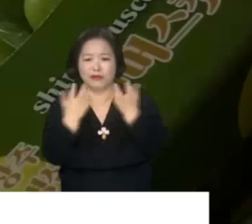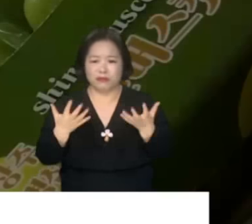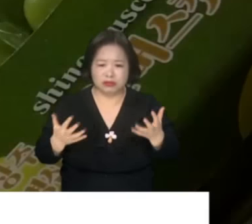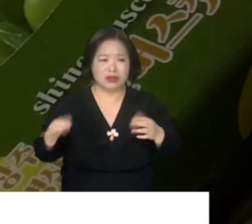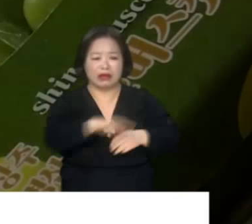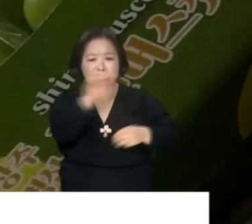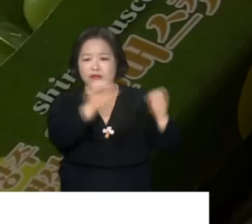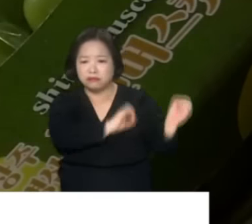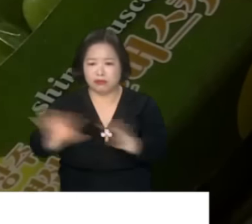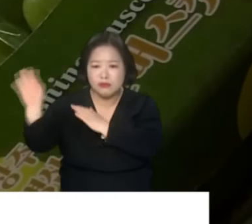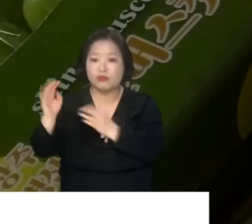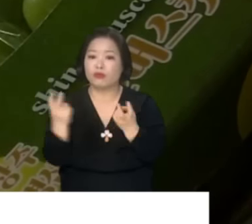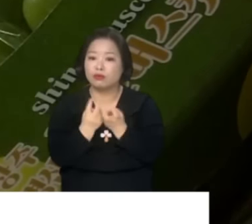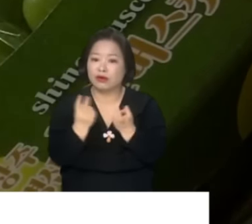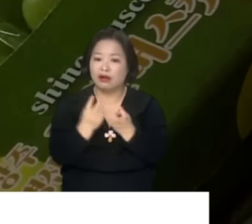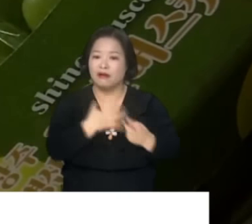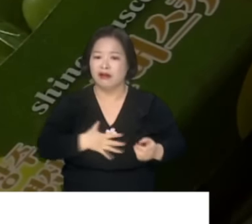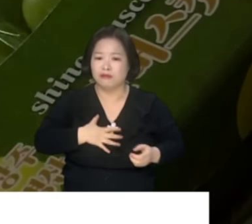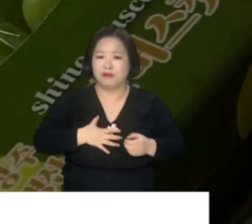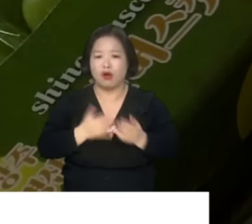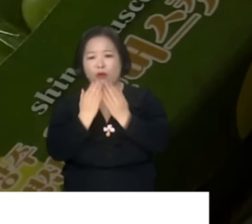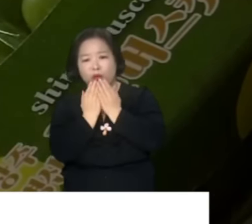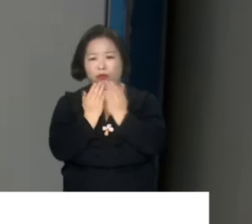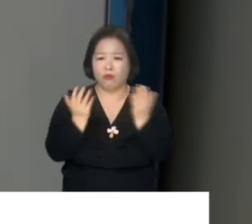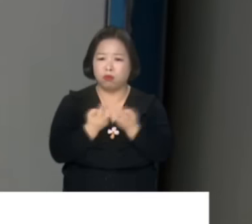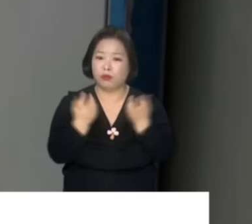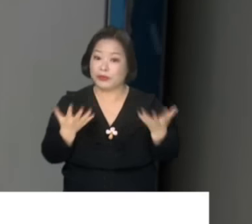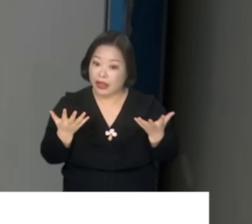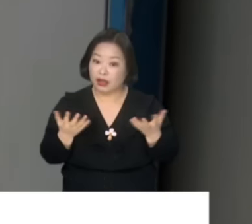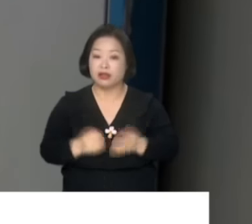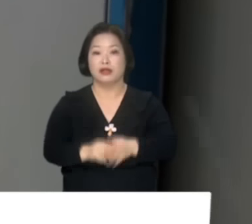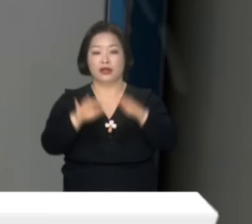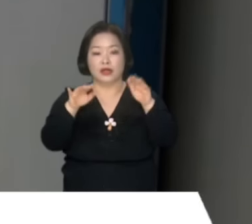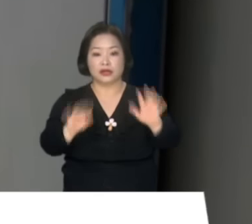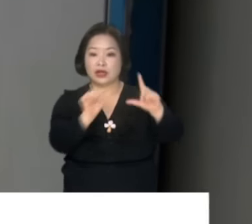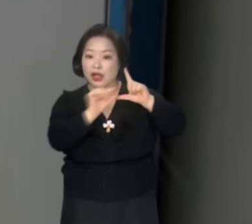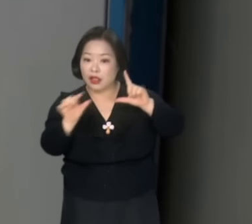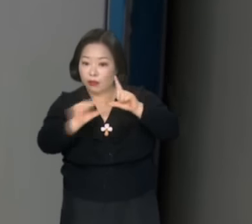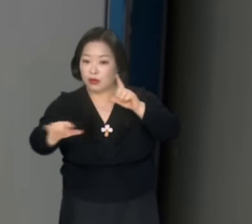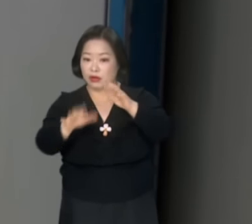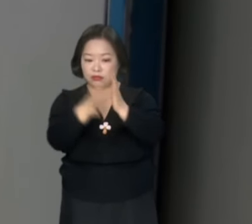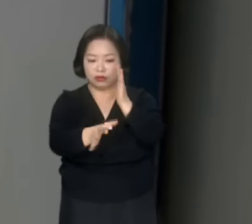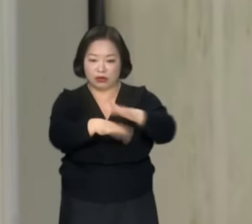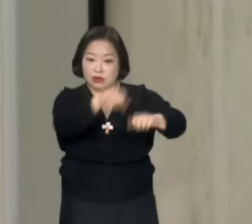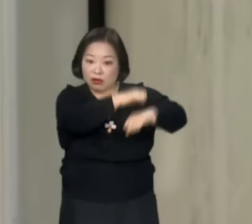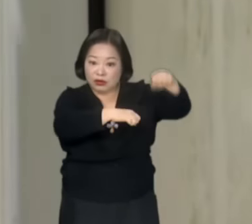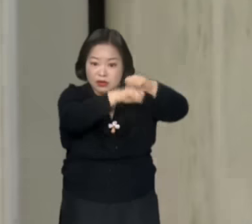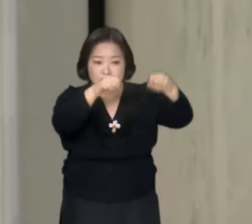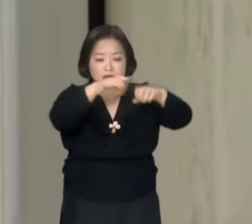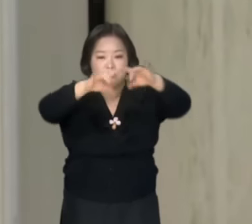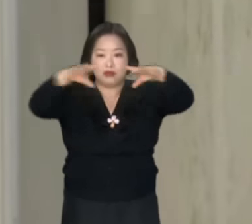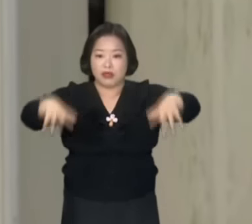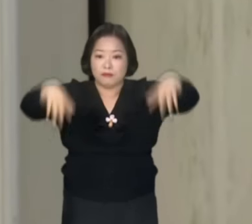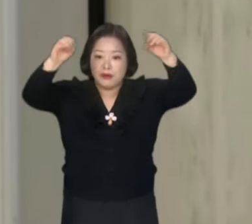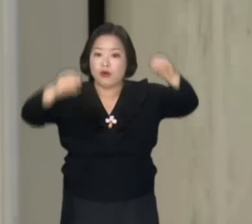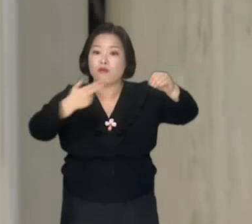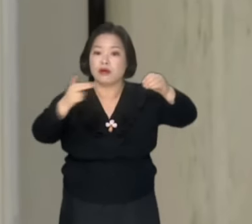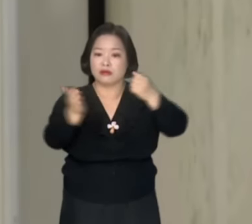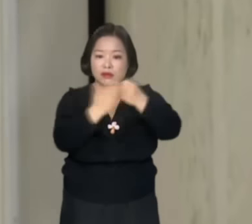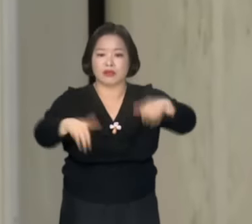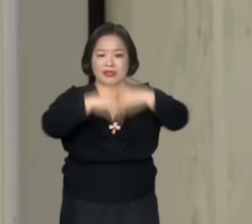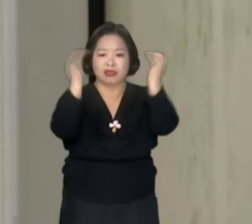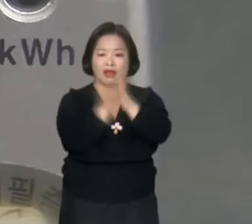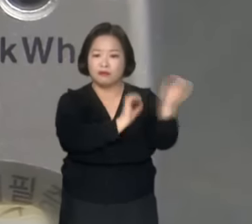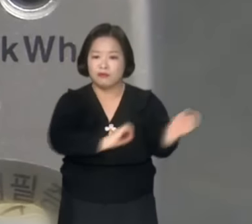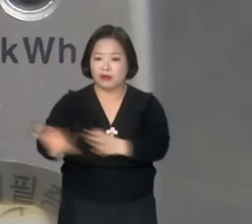그거 다 못 쓰겠네. 어떡해. 발만 동동 구르죠. 일부 남아있는 물건들도 전기가 들어오지 않아 버려야 할 처지에